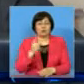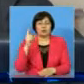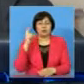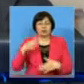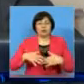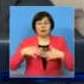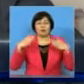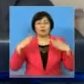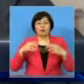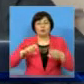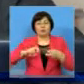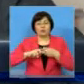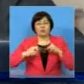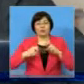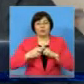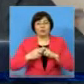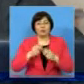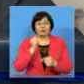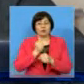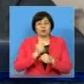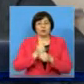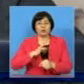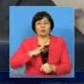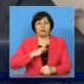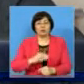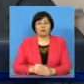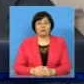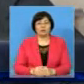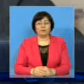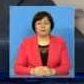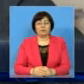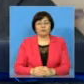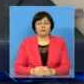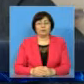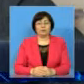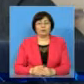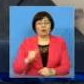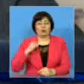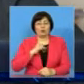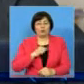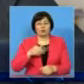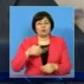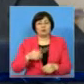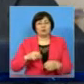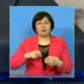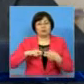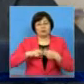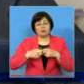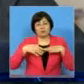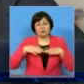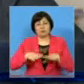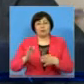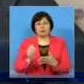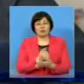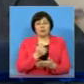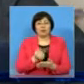үлкен бір проблемалық сонда жұмыстар болатын. Бұл да өз шешімін табылды. Оймауыттан 6 шақырым